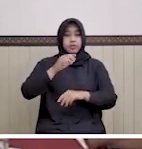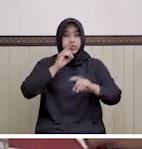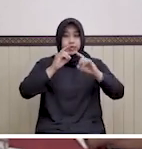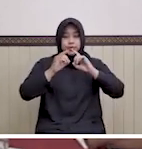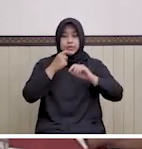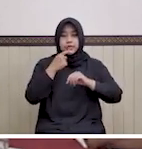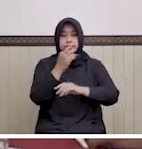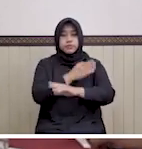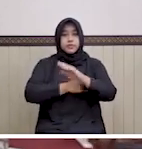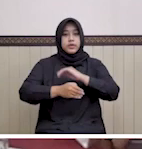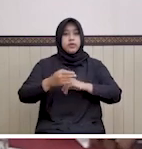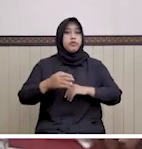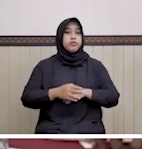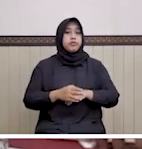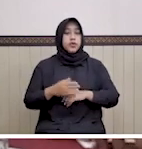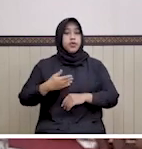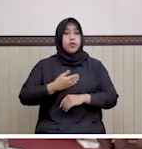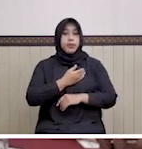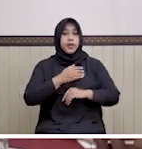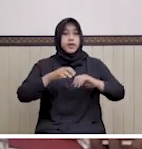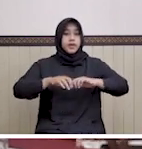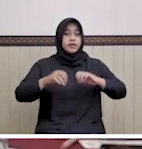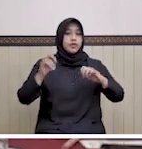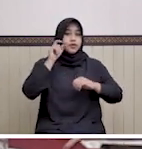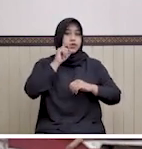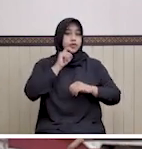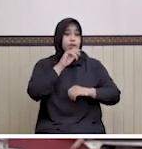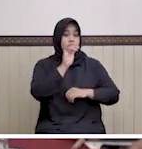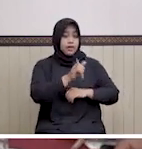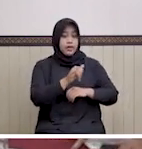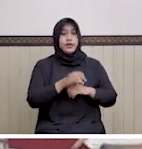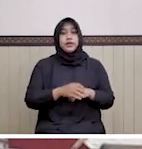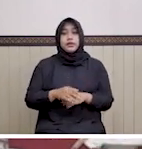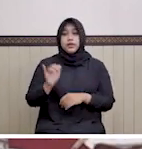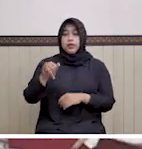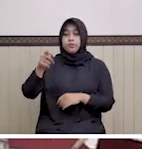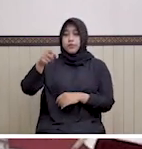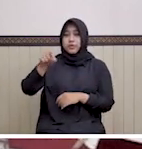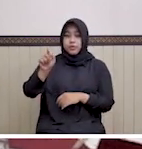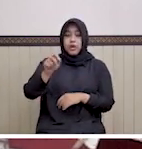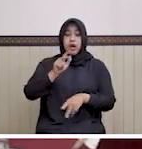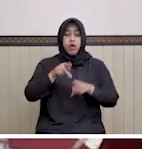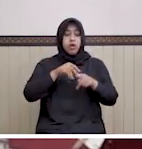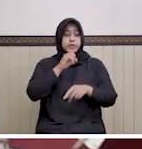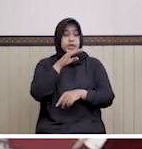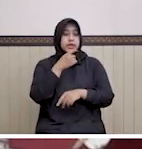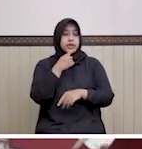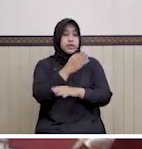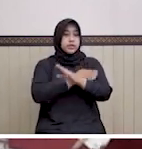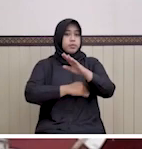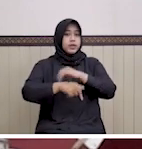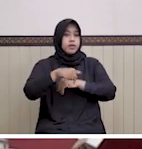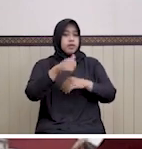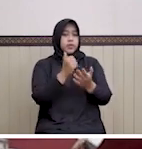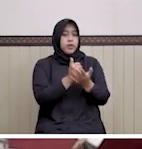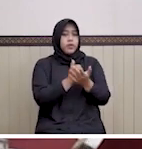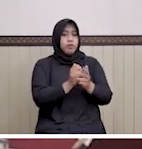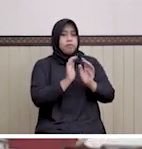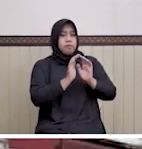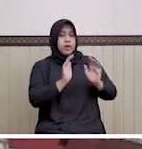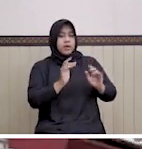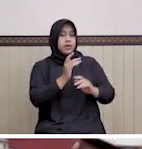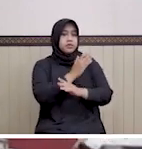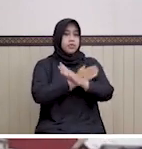difable korban seksual ya Mas Alfian berbaik Iya kan kalau kitab bicara difabel nih istilahnya Tuh kan banyak banget